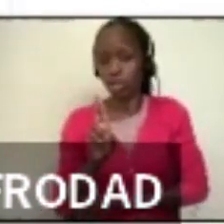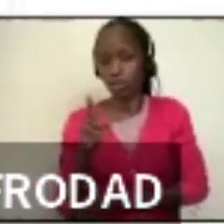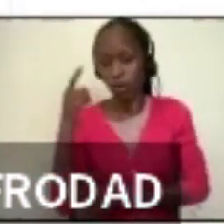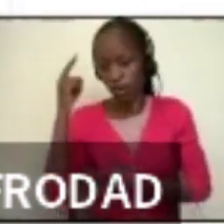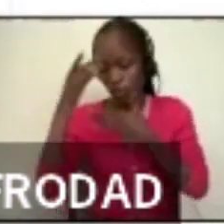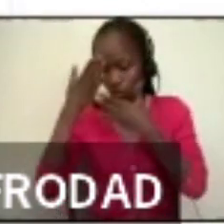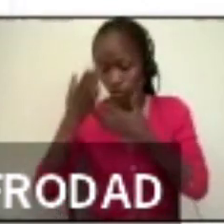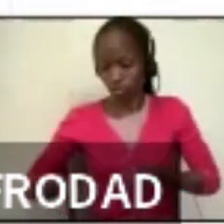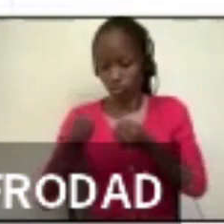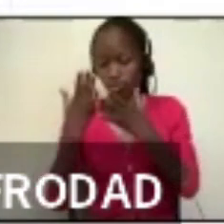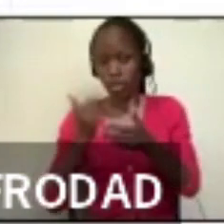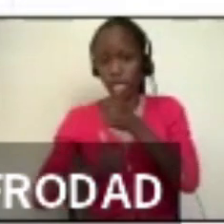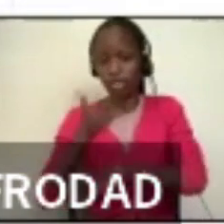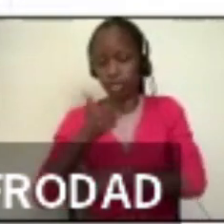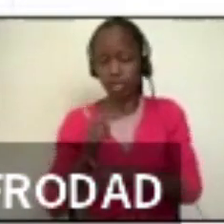des autres sociétés privées.